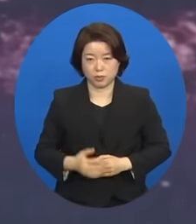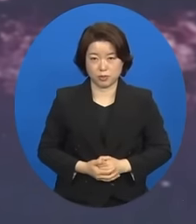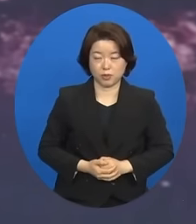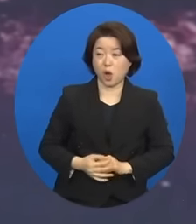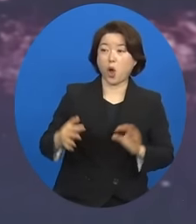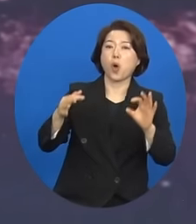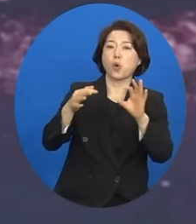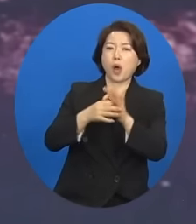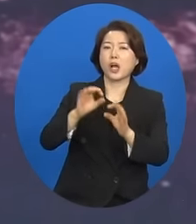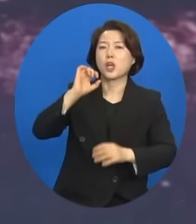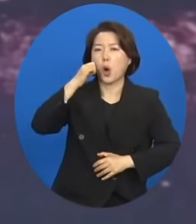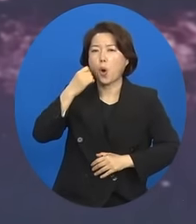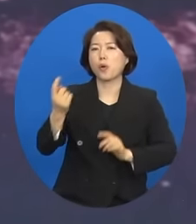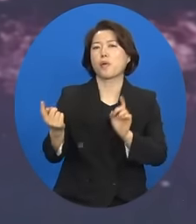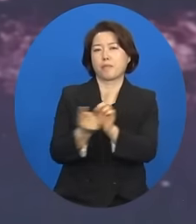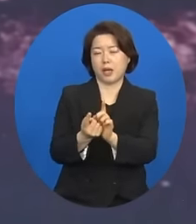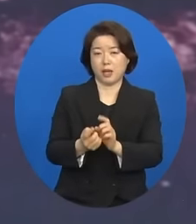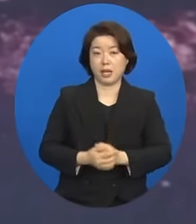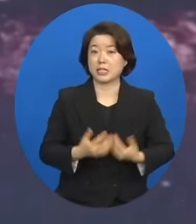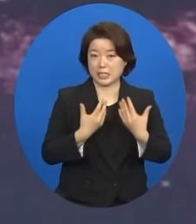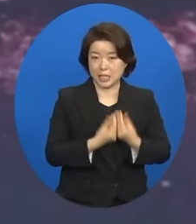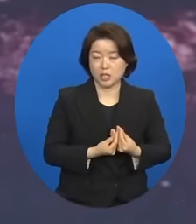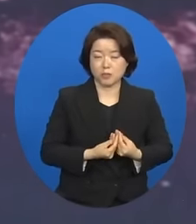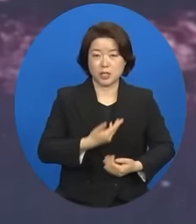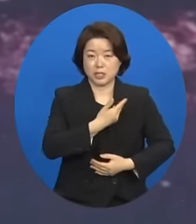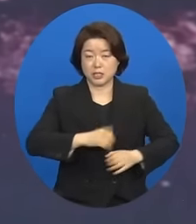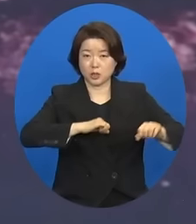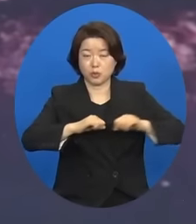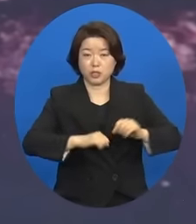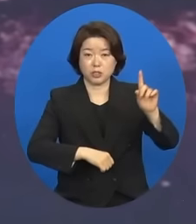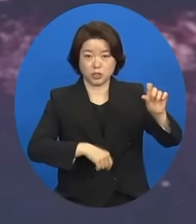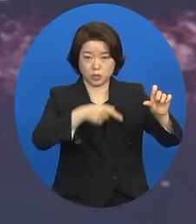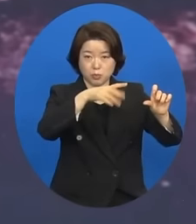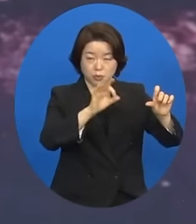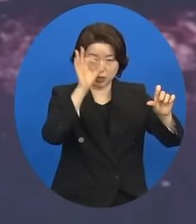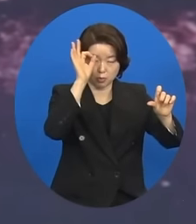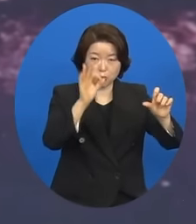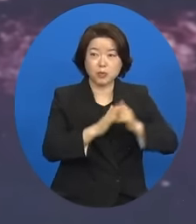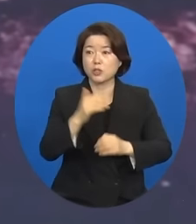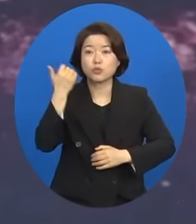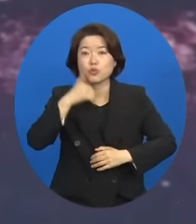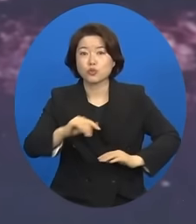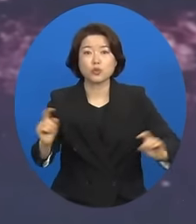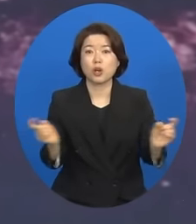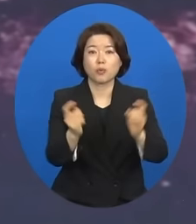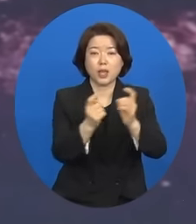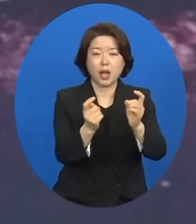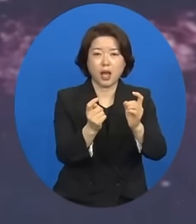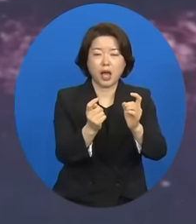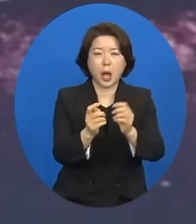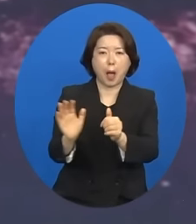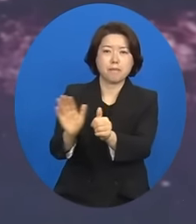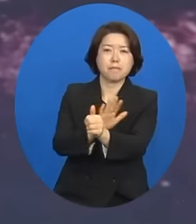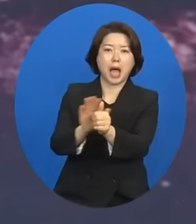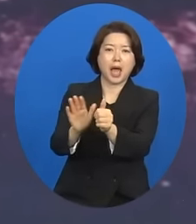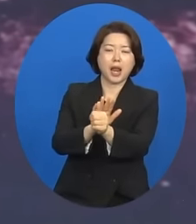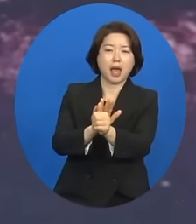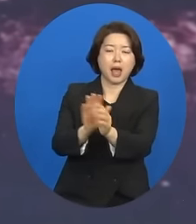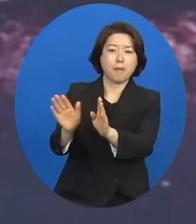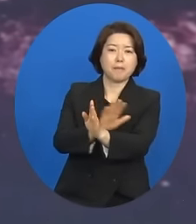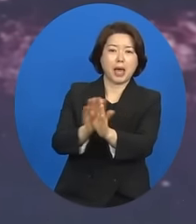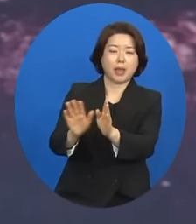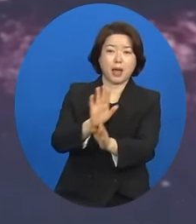어려움을 겪습니다 들어서 사도행전 15장에 보면 누구와 다니까 바나바와 아주 심하게